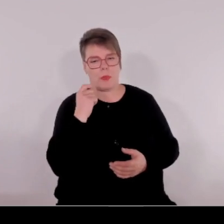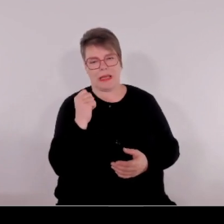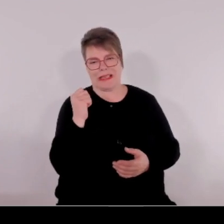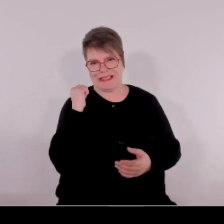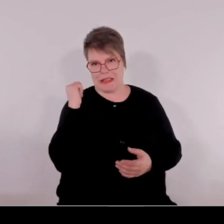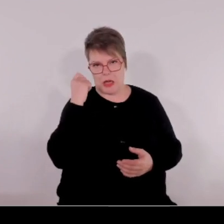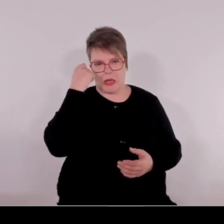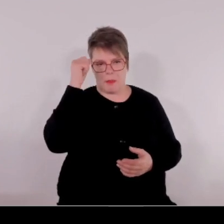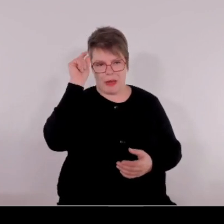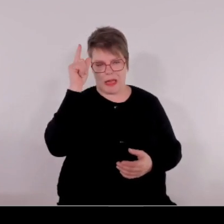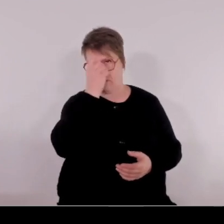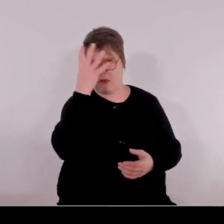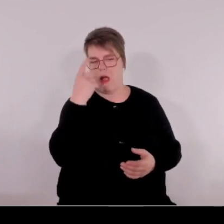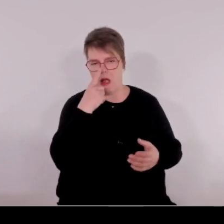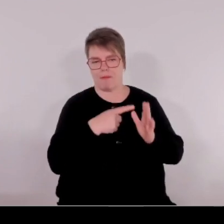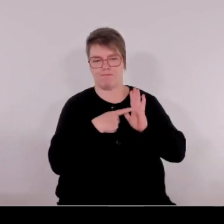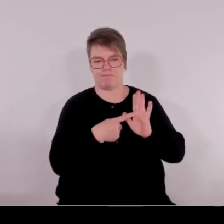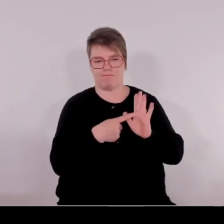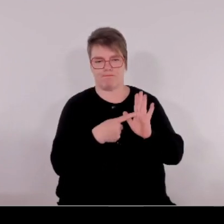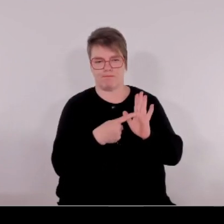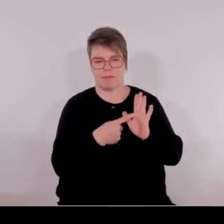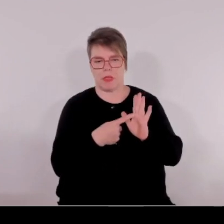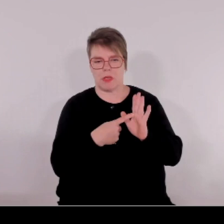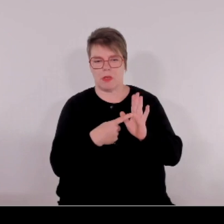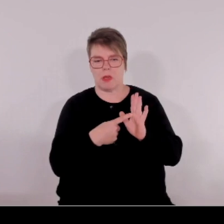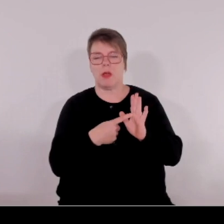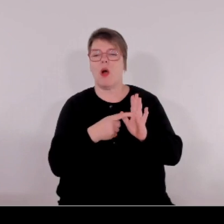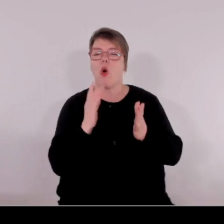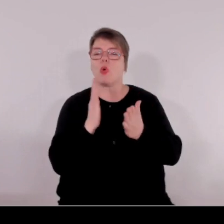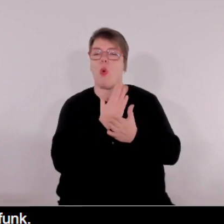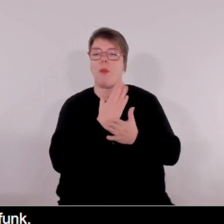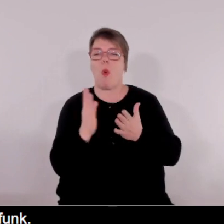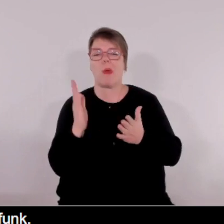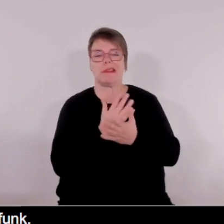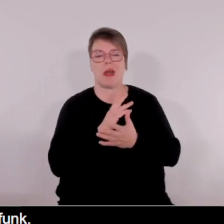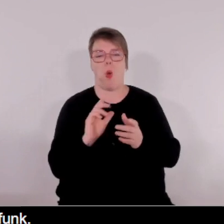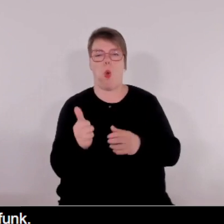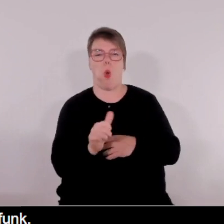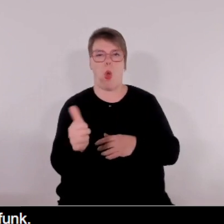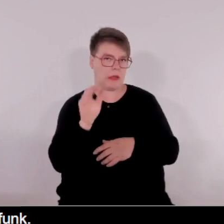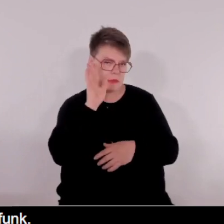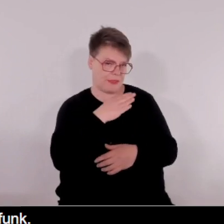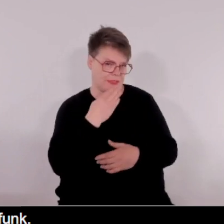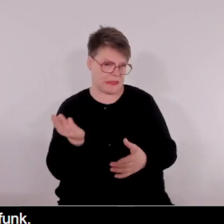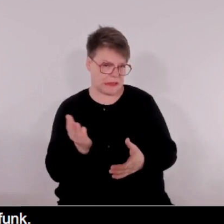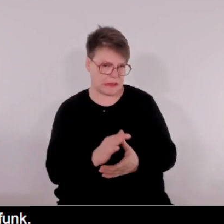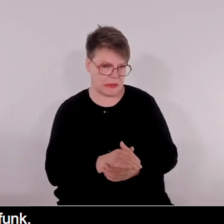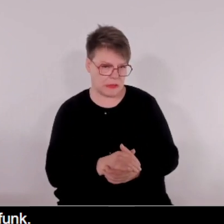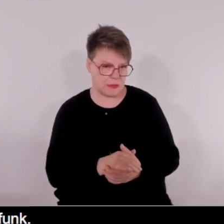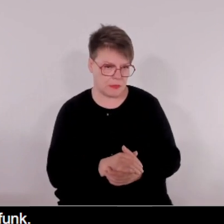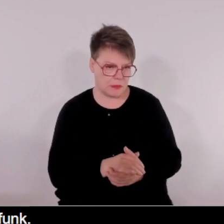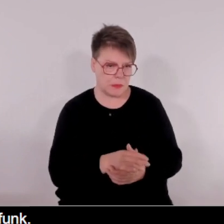auch in der Landwirtschaft, gnadenlos versagt hat. Und zwischen den vielen Sargnägeln, die bis jetzt